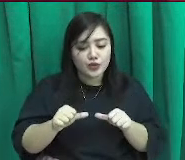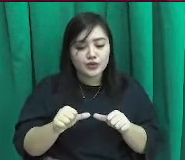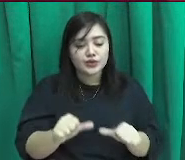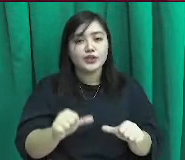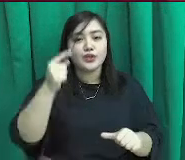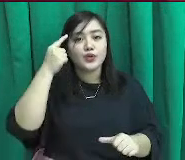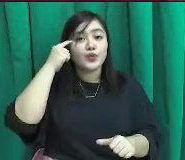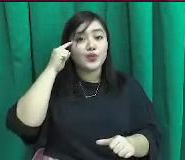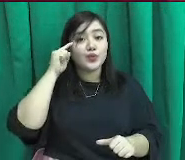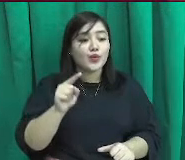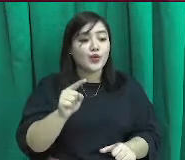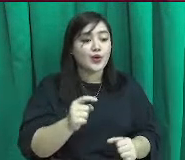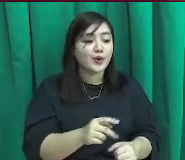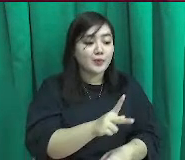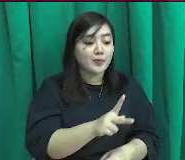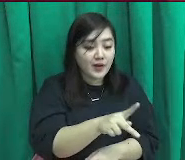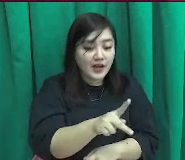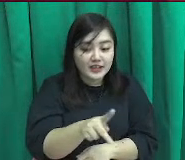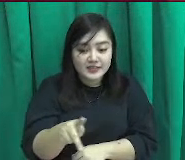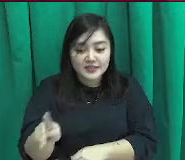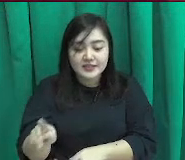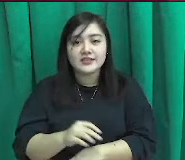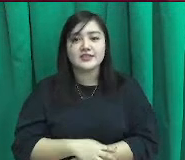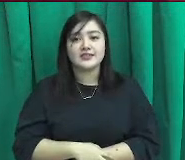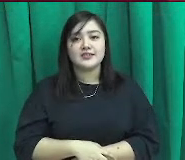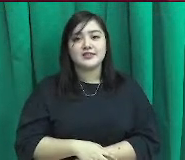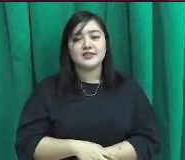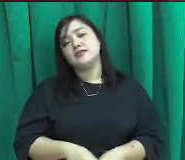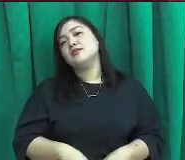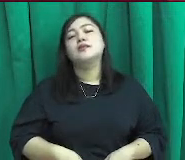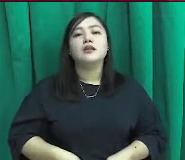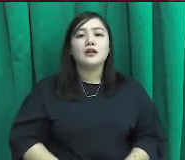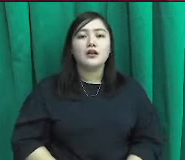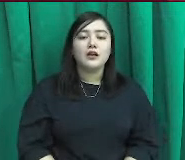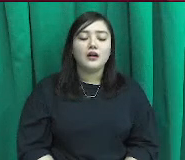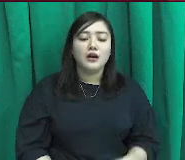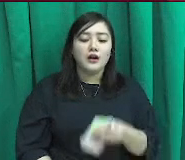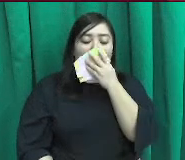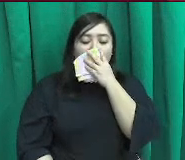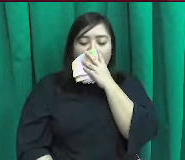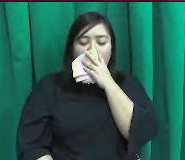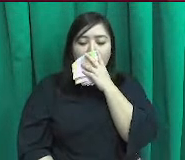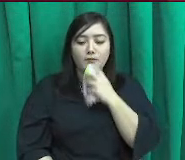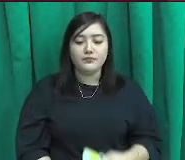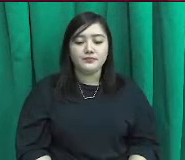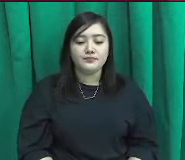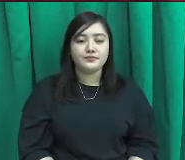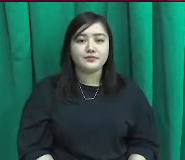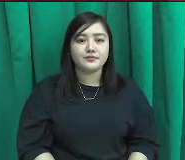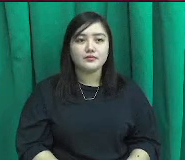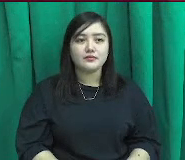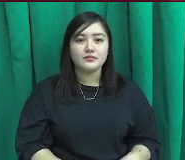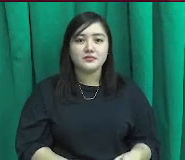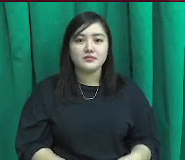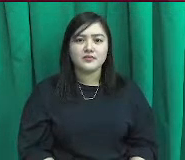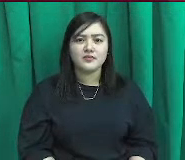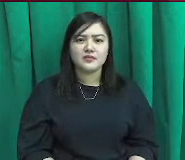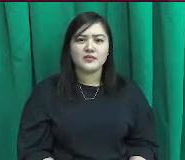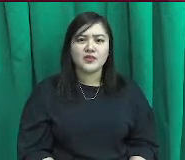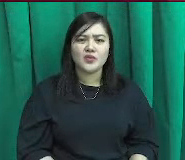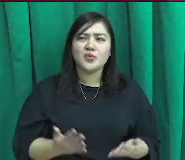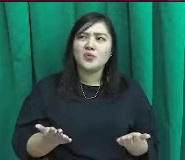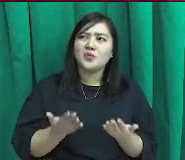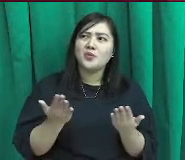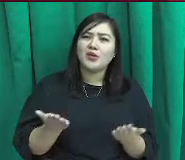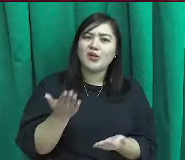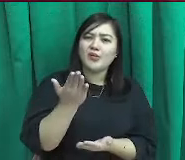kaya ako isahan lang eh. Hindi pwedeng isahan lang. Saan ka nakakita na nagtanim na pagkatapos mong ilubog yung binhi o yung seed